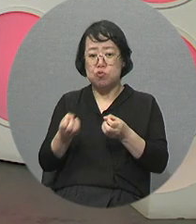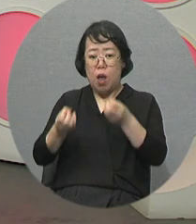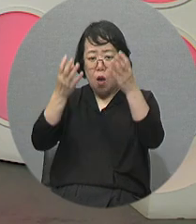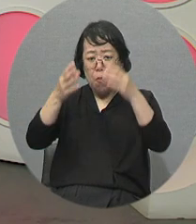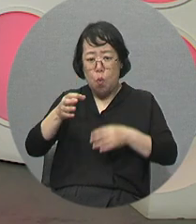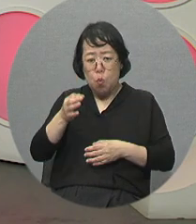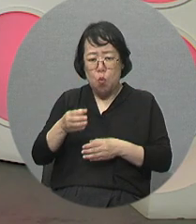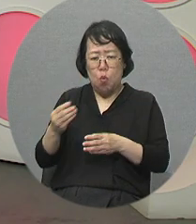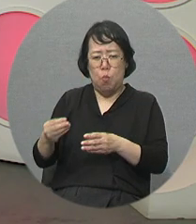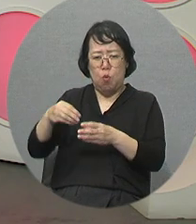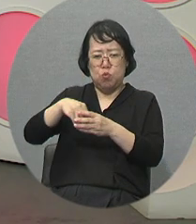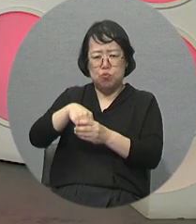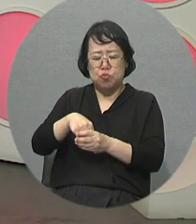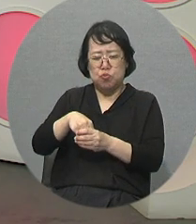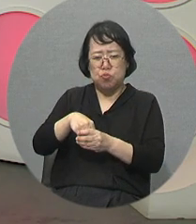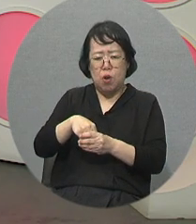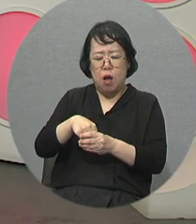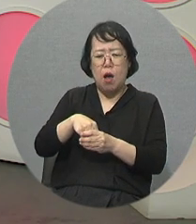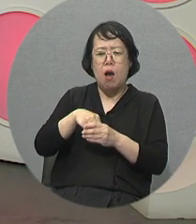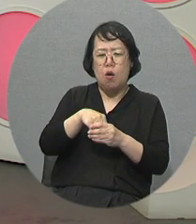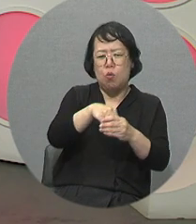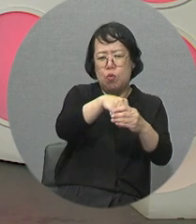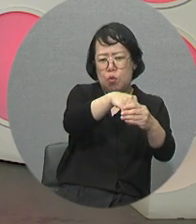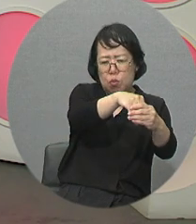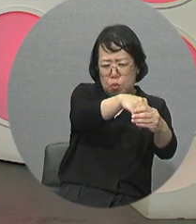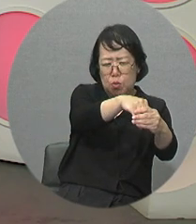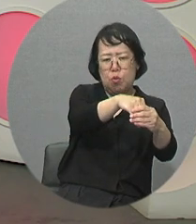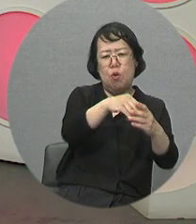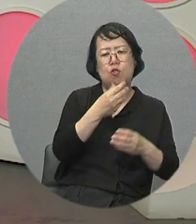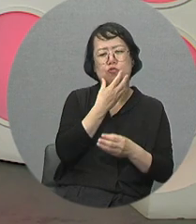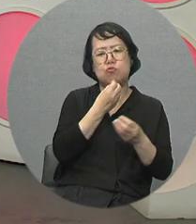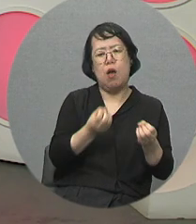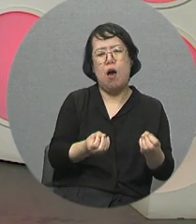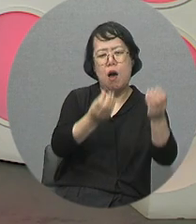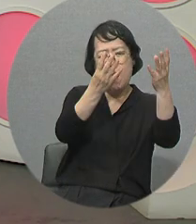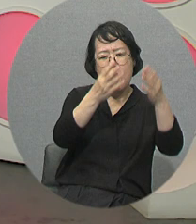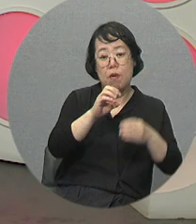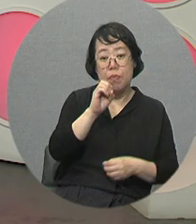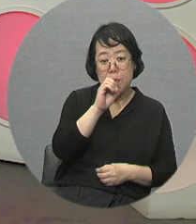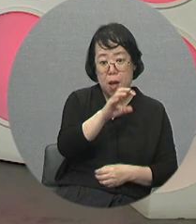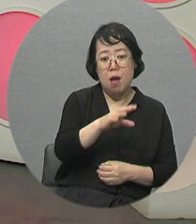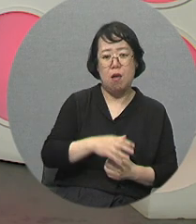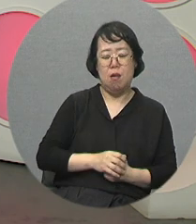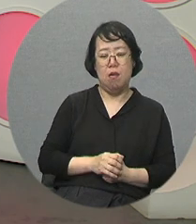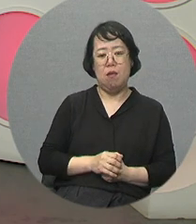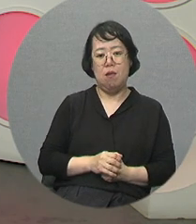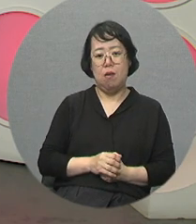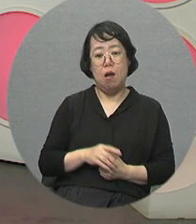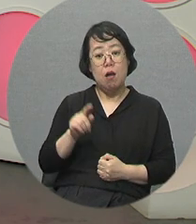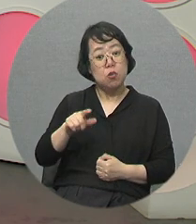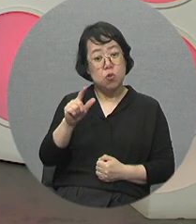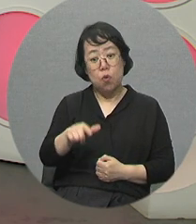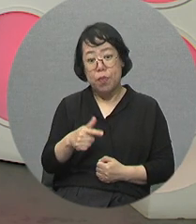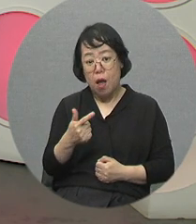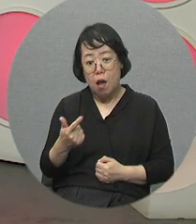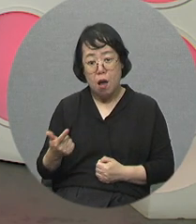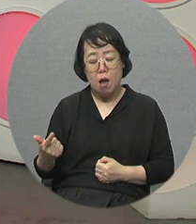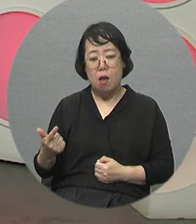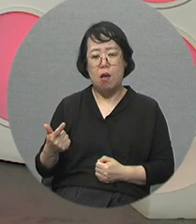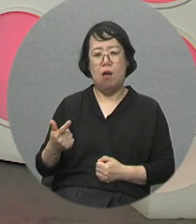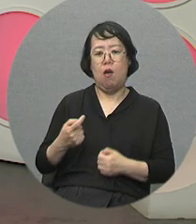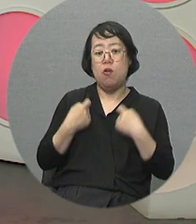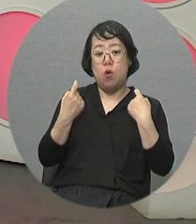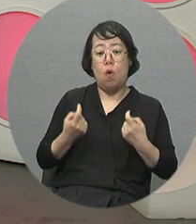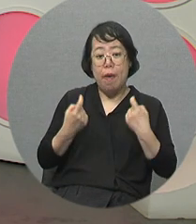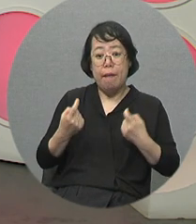고운 친구의 모습을 보며 진심으로 축복을 빌었습니다. 그날 저녁, 신혼여행을 간줄 알았던